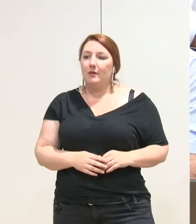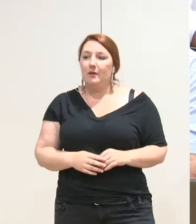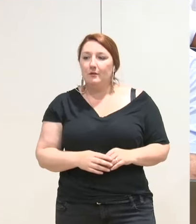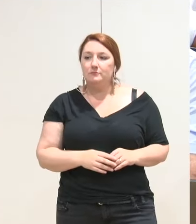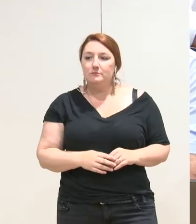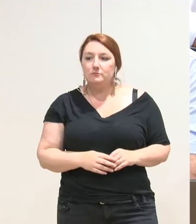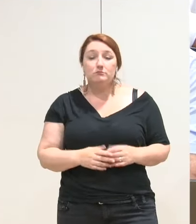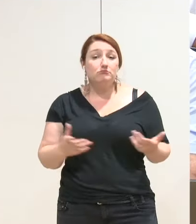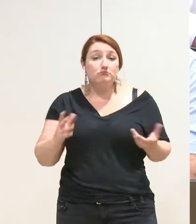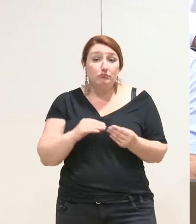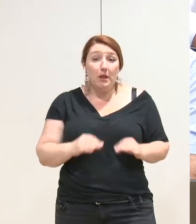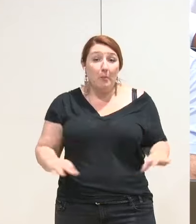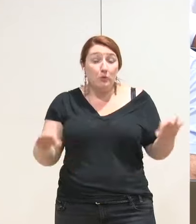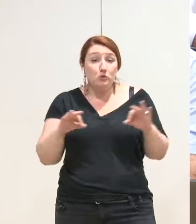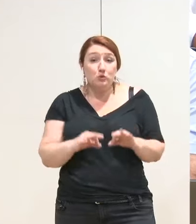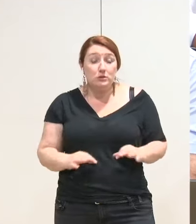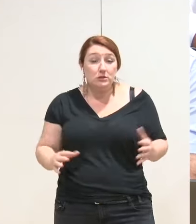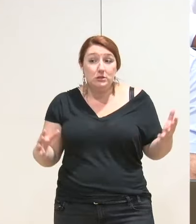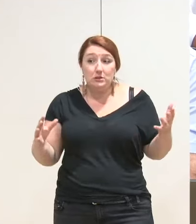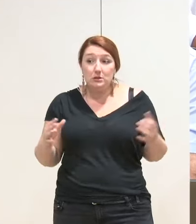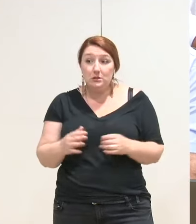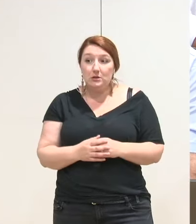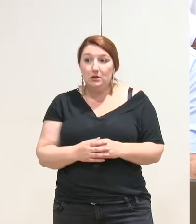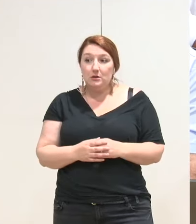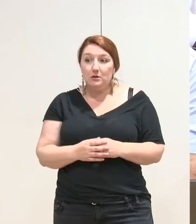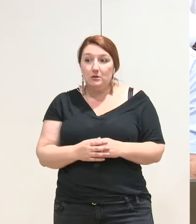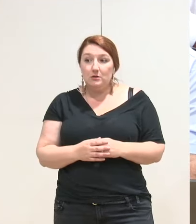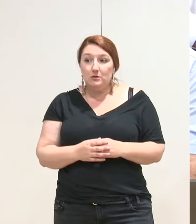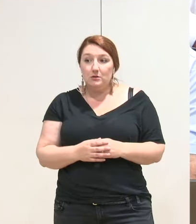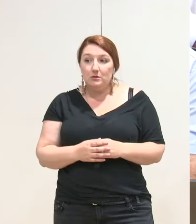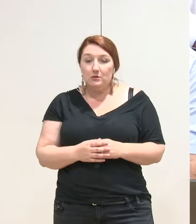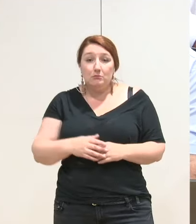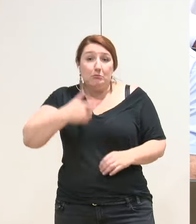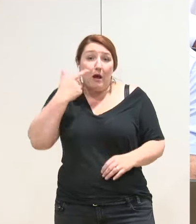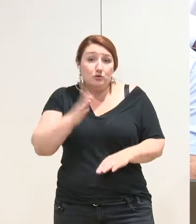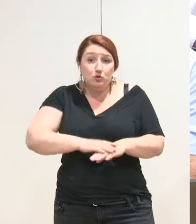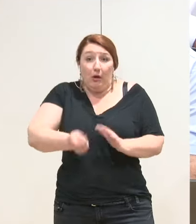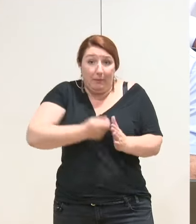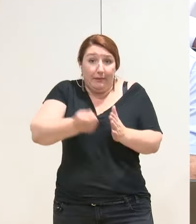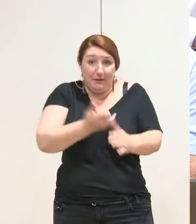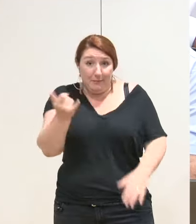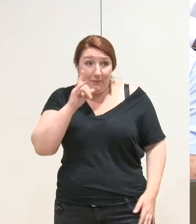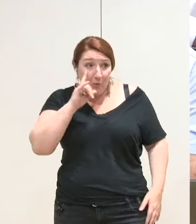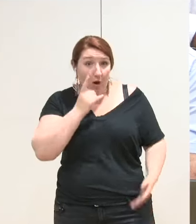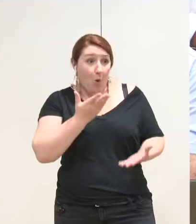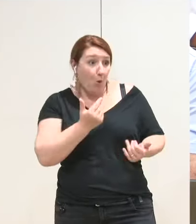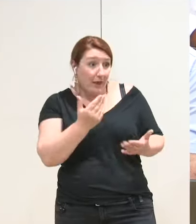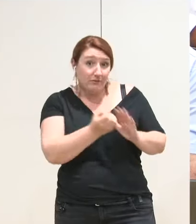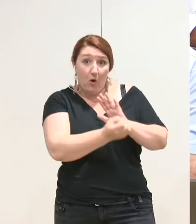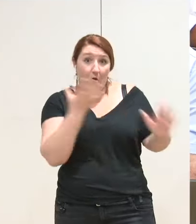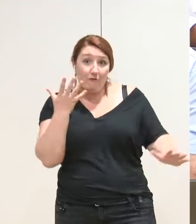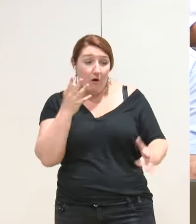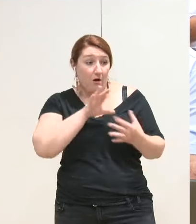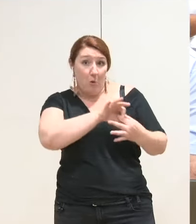un souci et a pas de quoi en l'évoquer sans arrêt puisque de toute façon nous sommes en attente et nous sommes en en